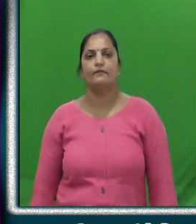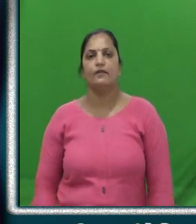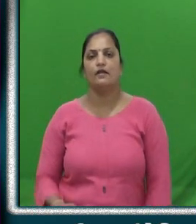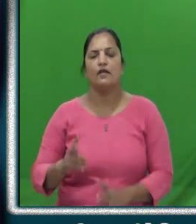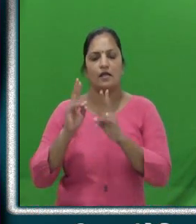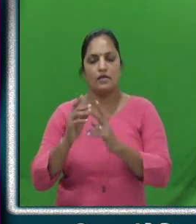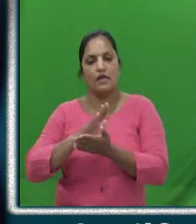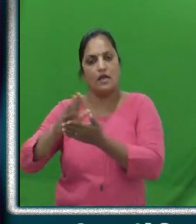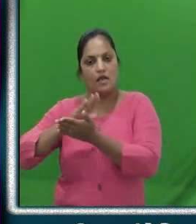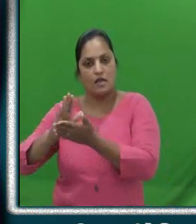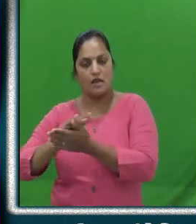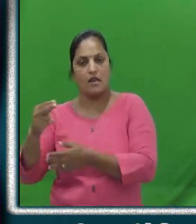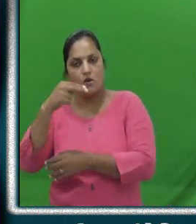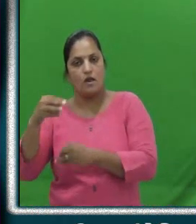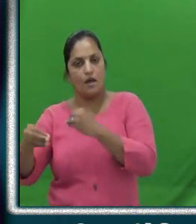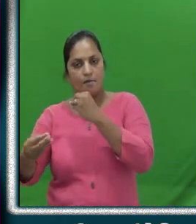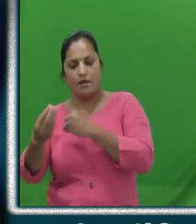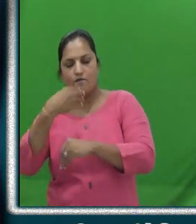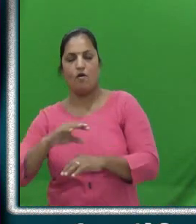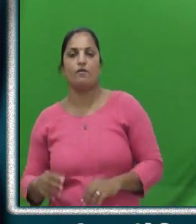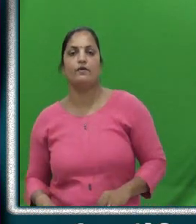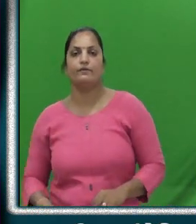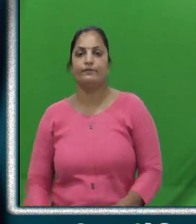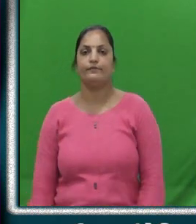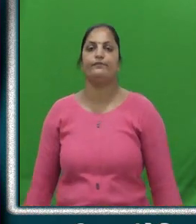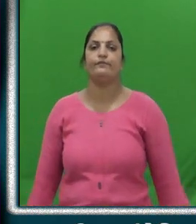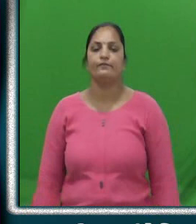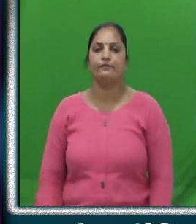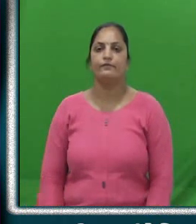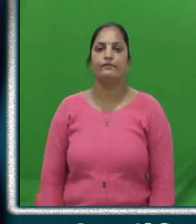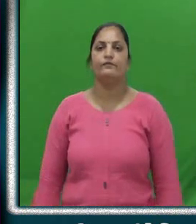કરી? ફક્ત સફાઈ કરી હોય એનું જ નામ આપવાનું.